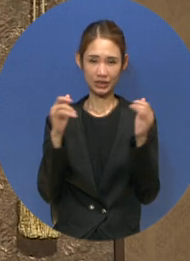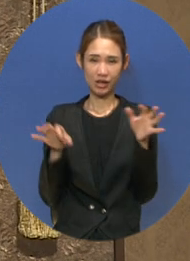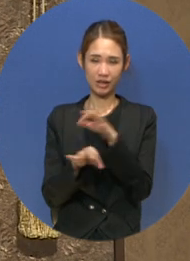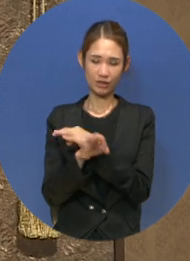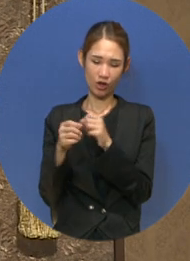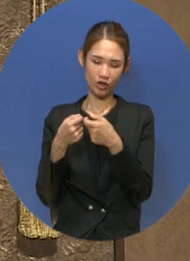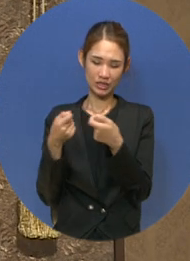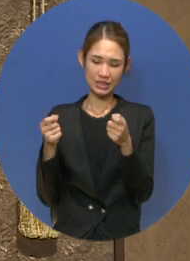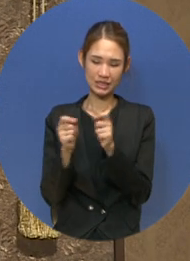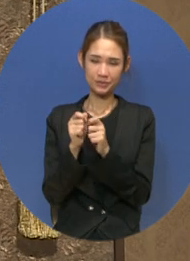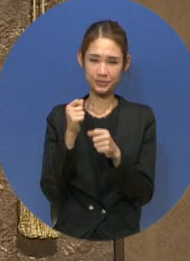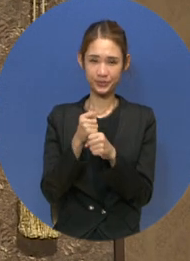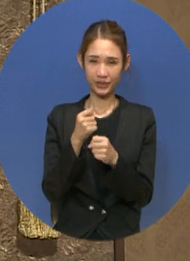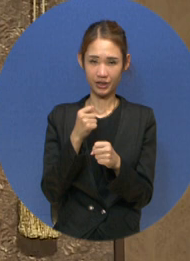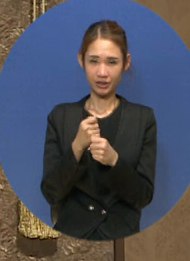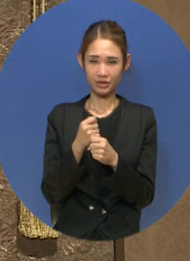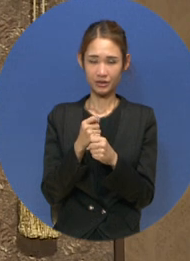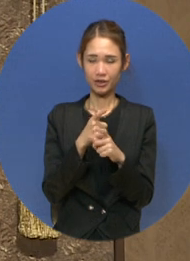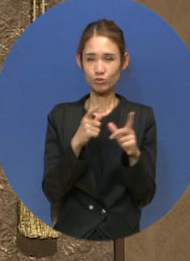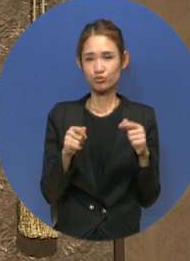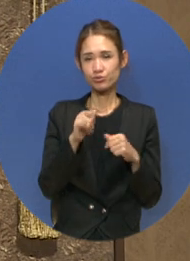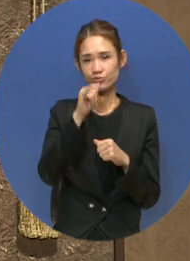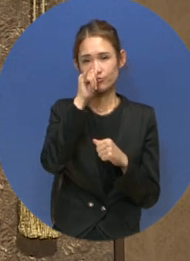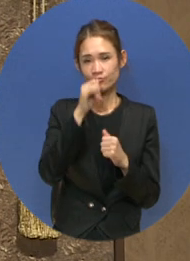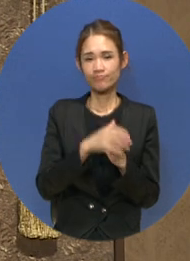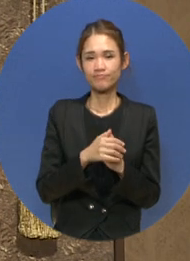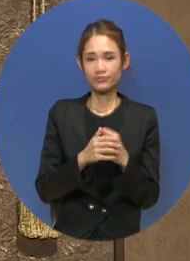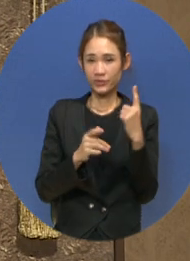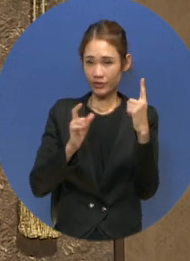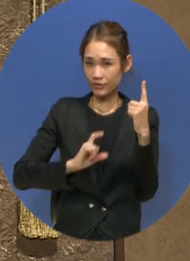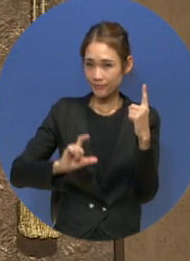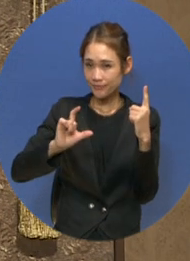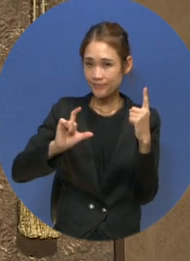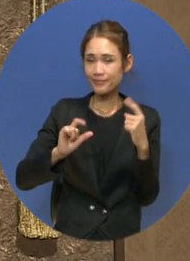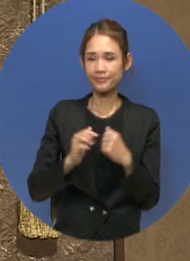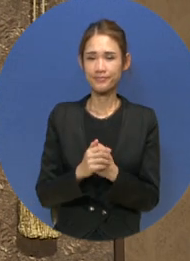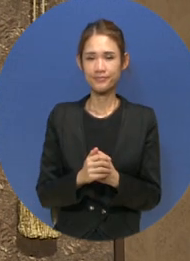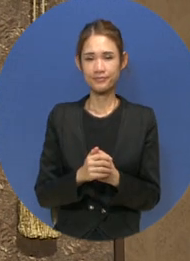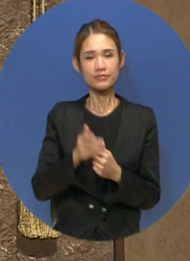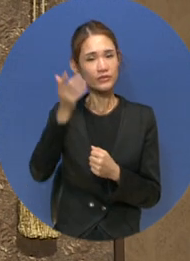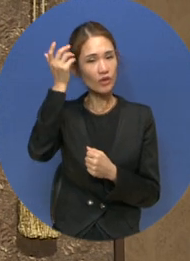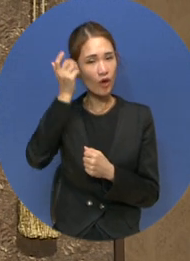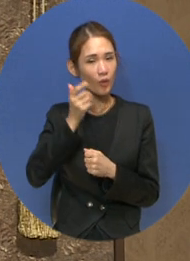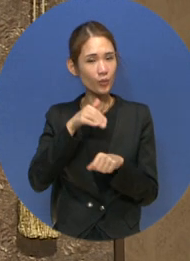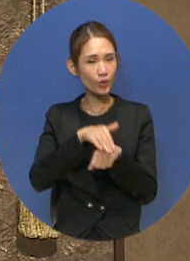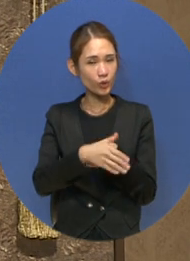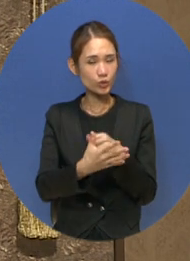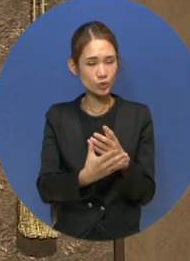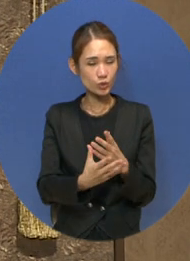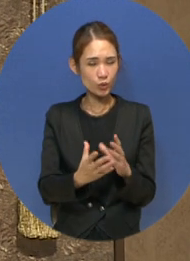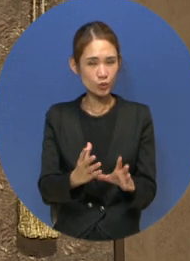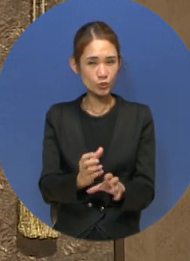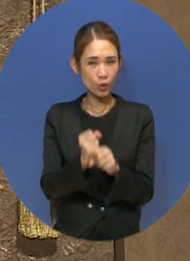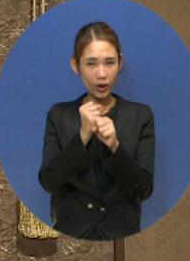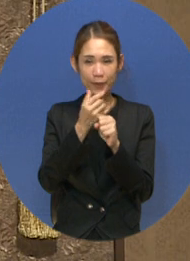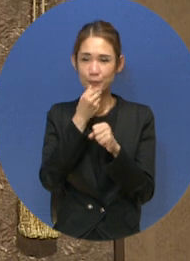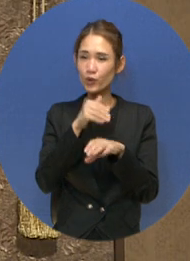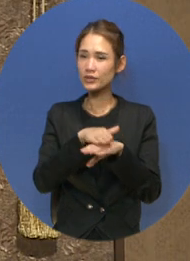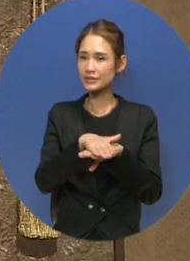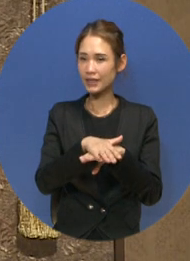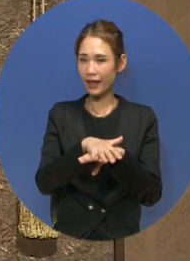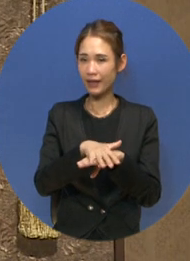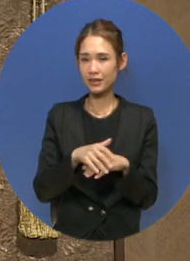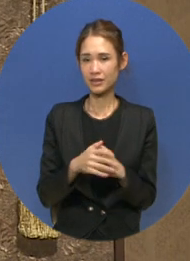함께 만들어가는 그런 부분이라고 볼 수 있고요. 네. 또 한 가지가 이제 그 영등포형 통합 그 복지